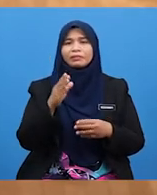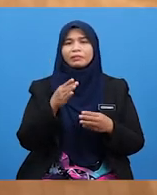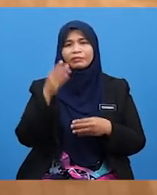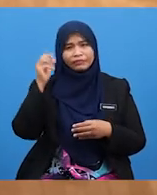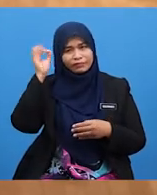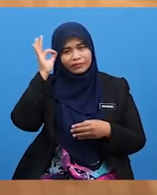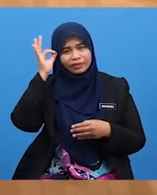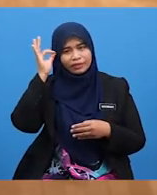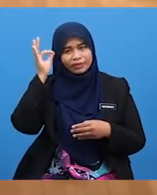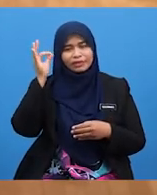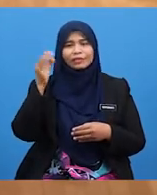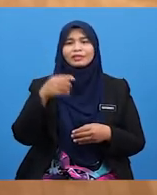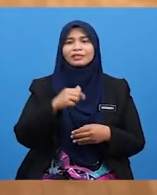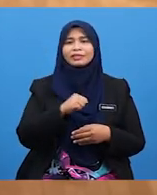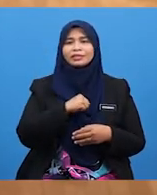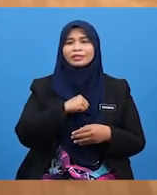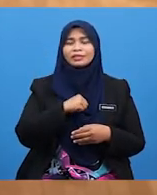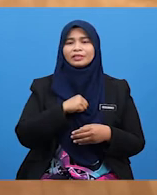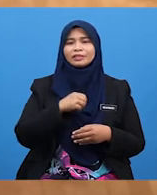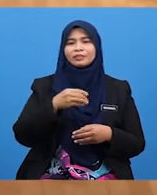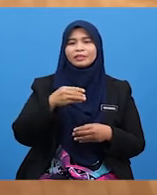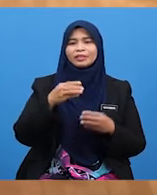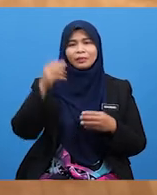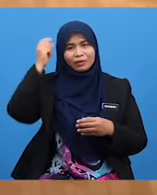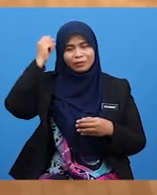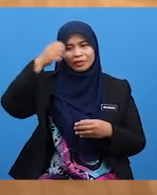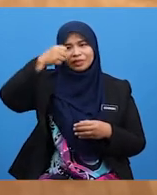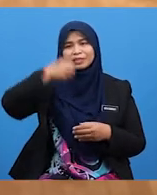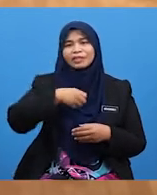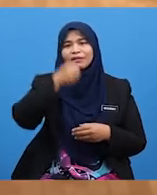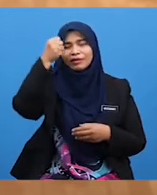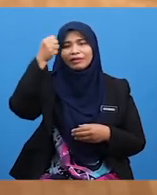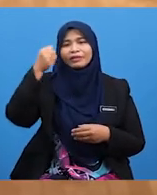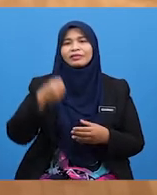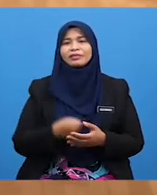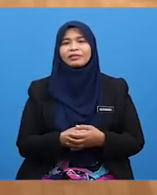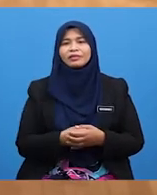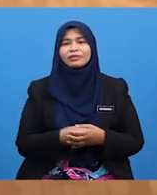ni digantung ataupun rambut ini ditarik supaya kita memahami